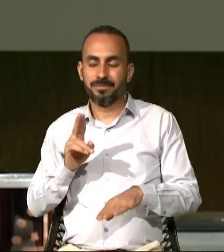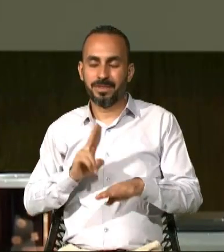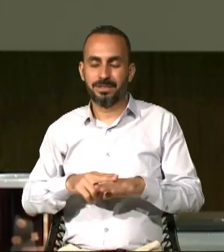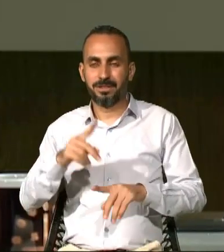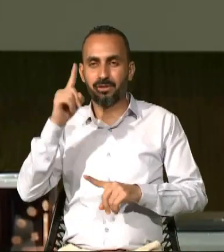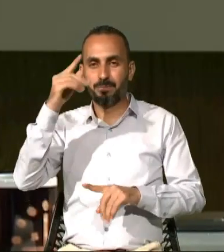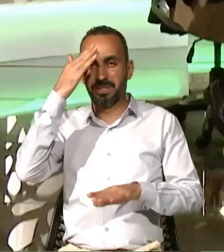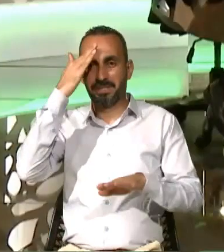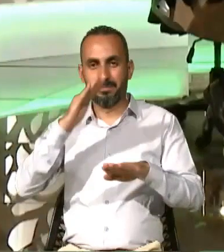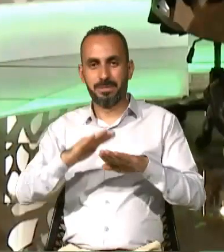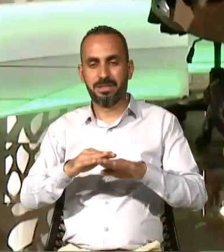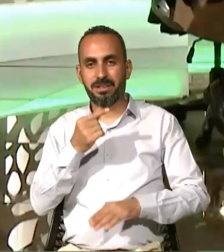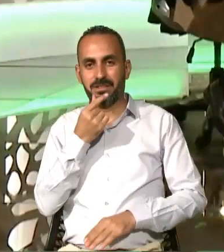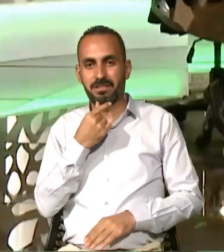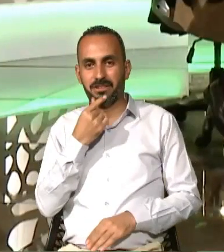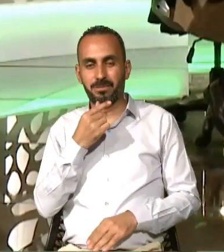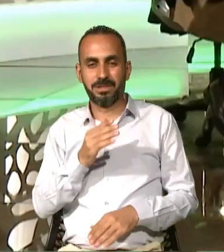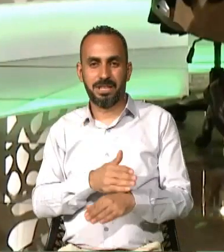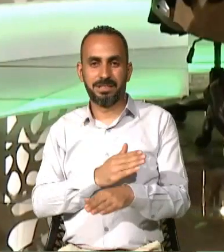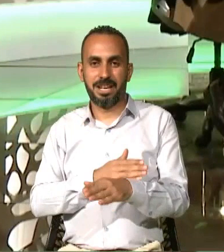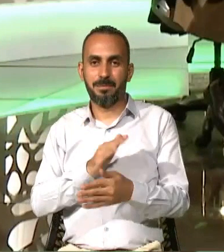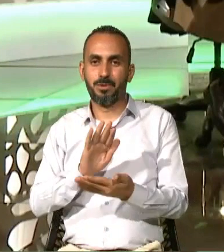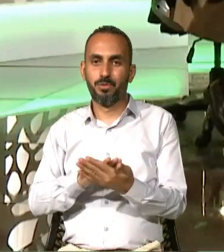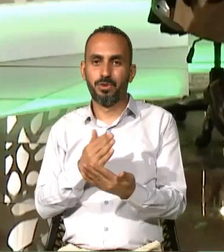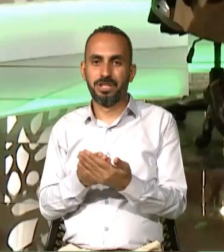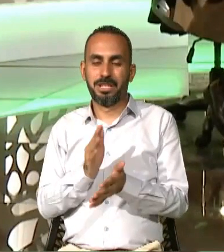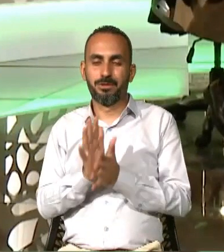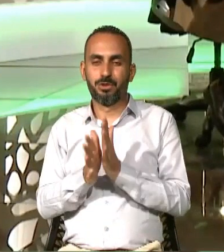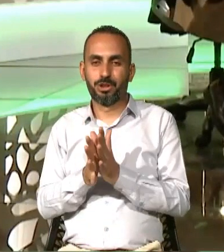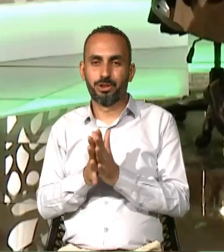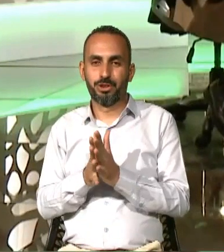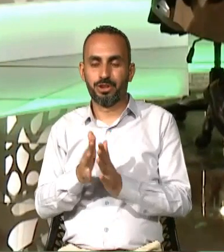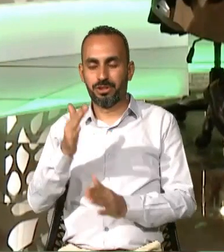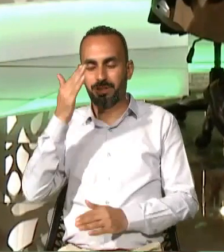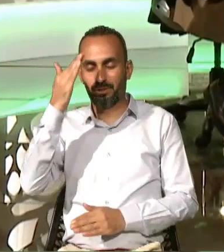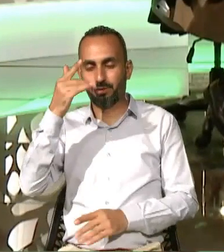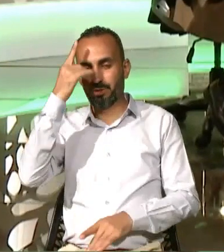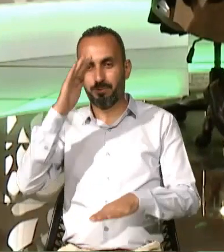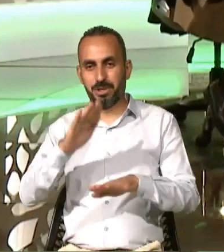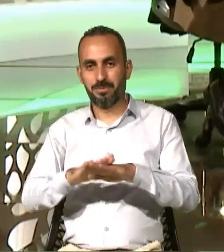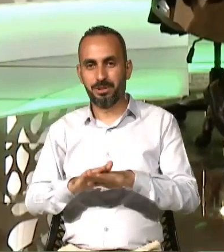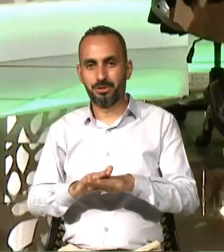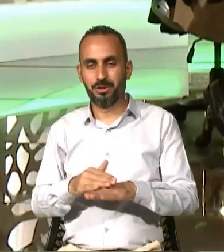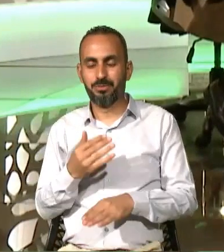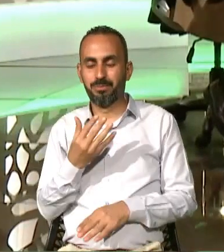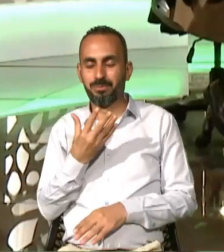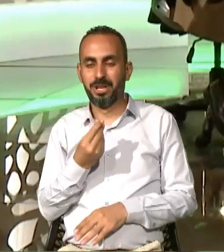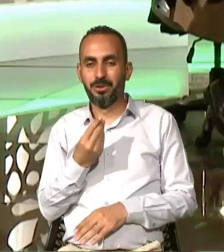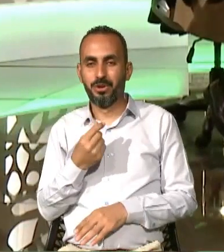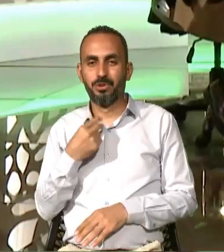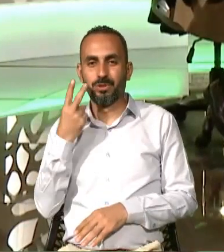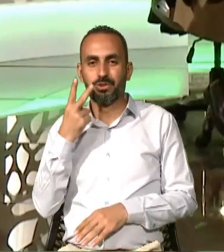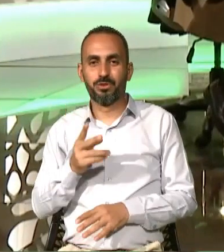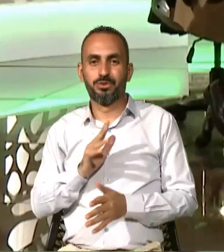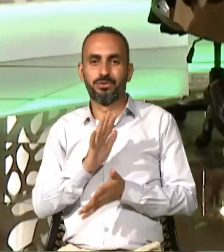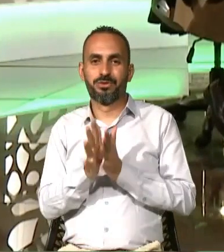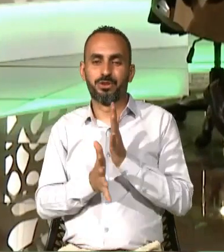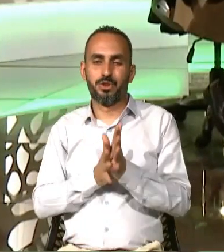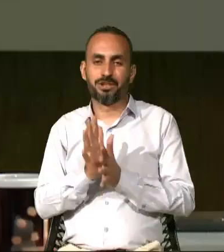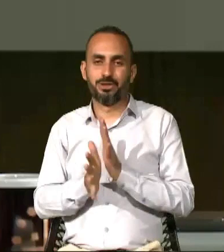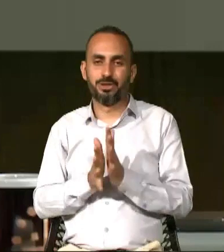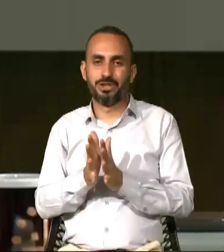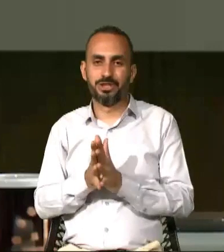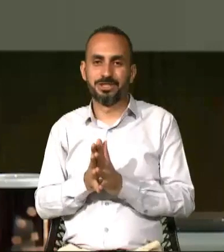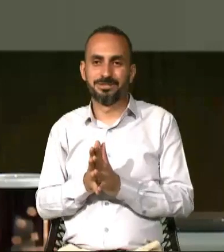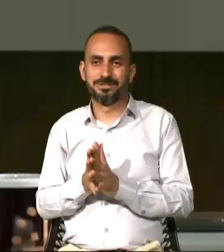على التعب والترجمة اللي أنت بتعملها. ربنا يباركك يا أسيس على صحيانك بدري أصلا أنك تعمل مداخلة